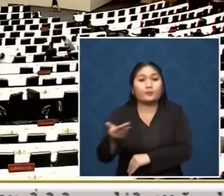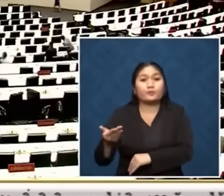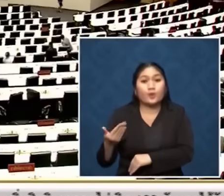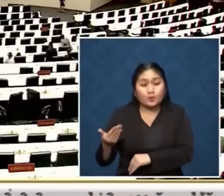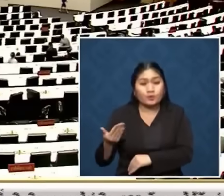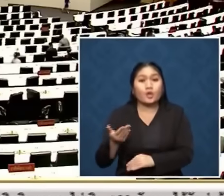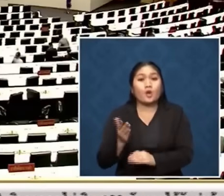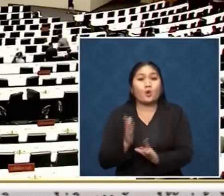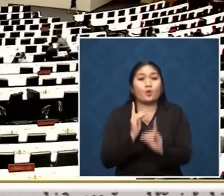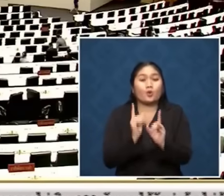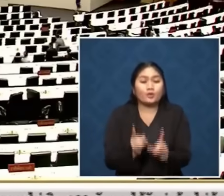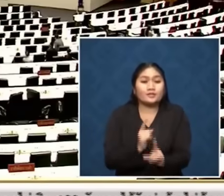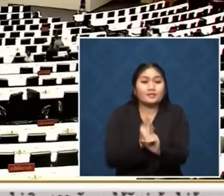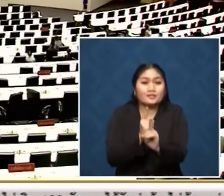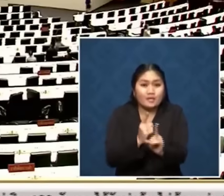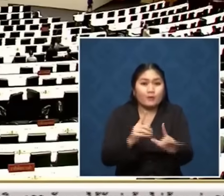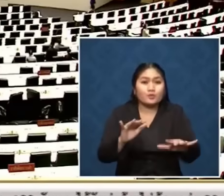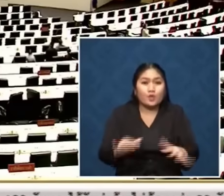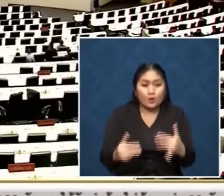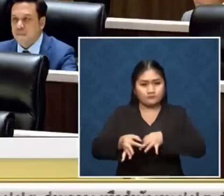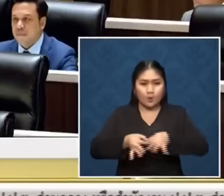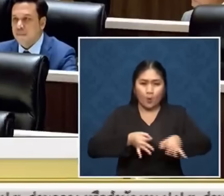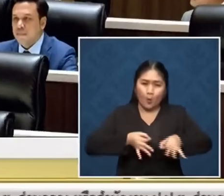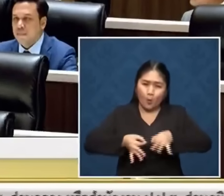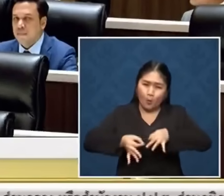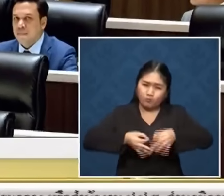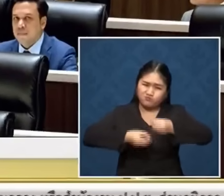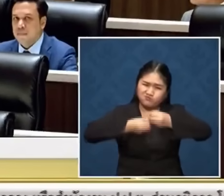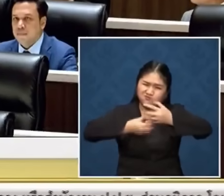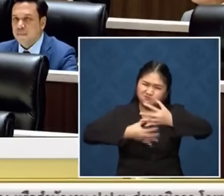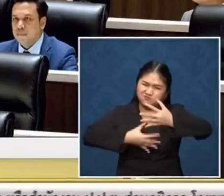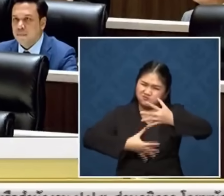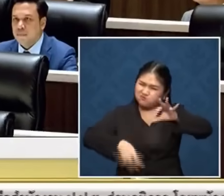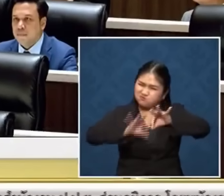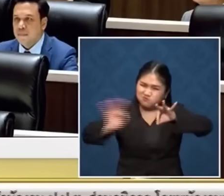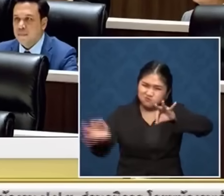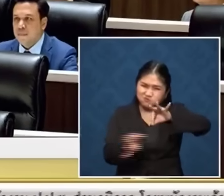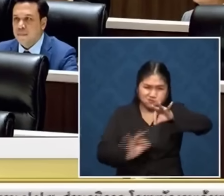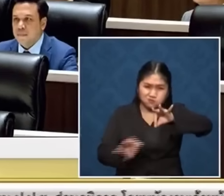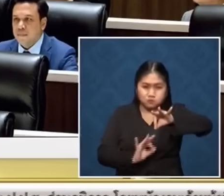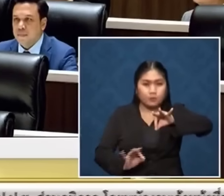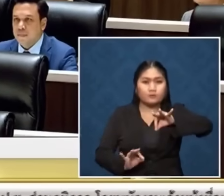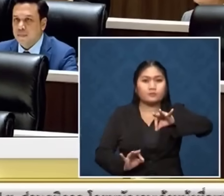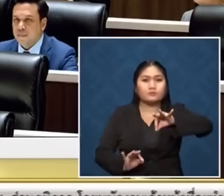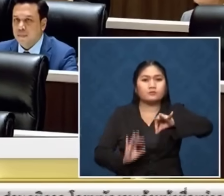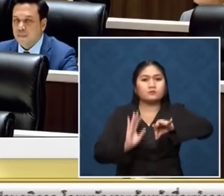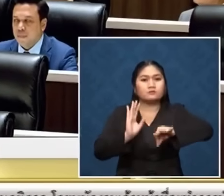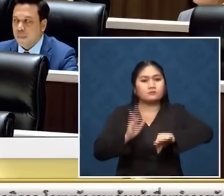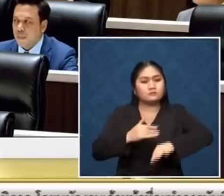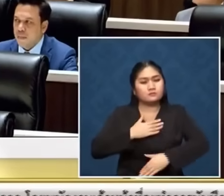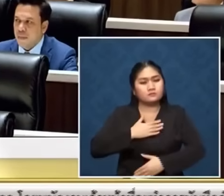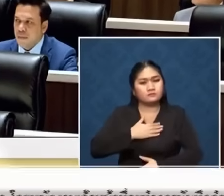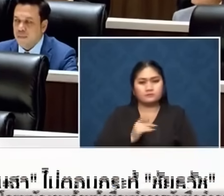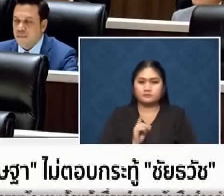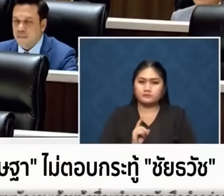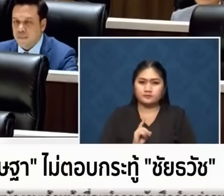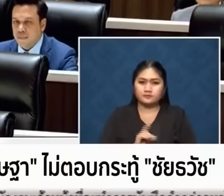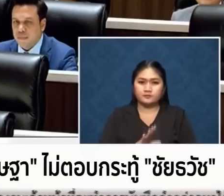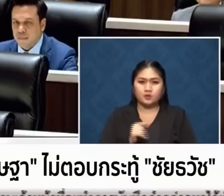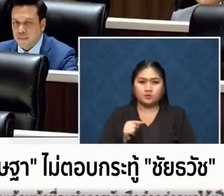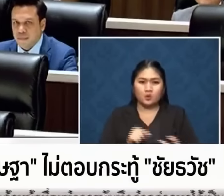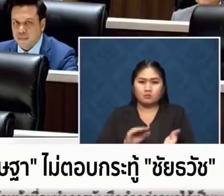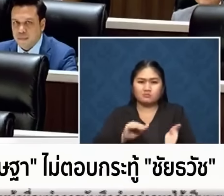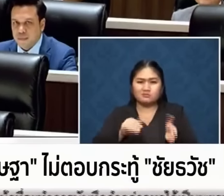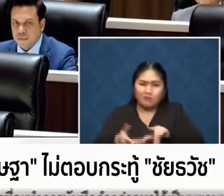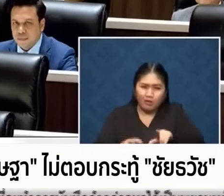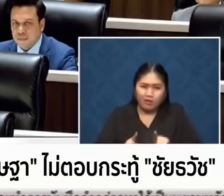สสนครศรีธรรมราชพรรคประชาธิปัตย์คุณอัครเดชวงพิทักษ์โรจนส.สราชบุรีจากรวมไทยสร้างชาติและคุณ